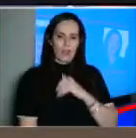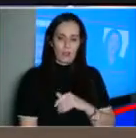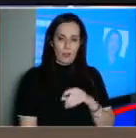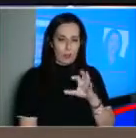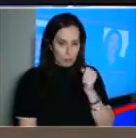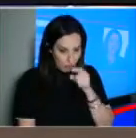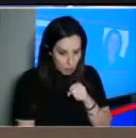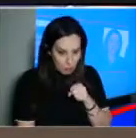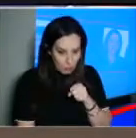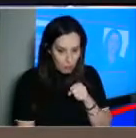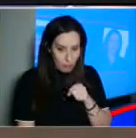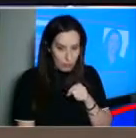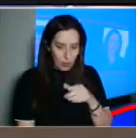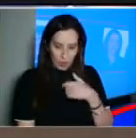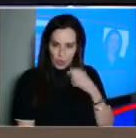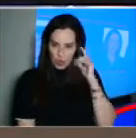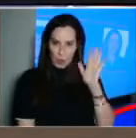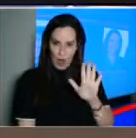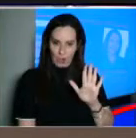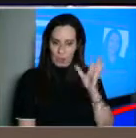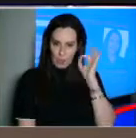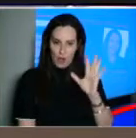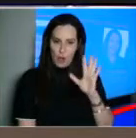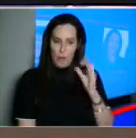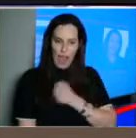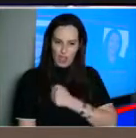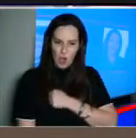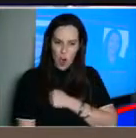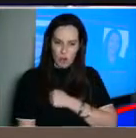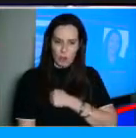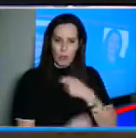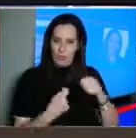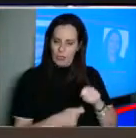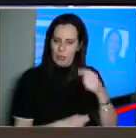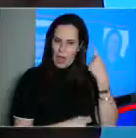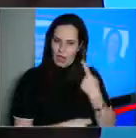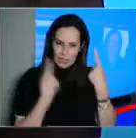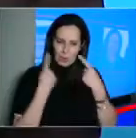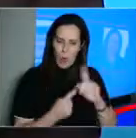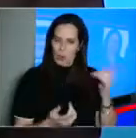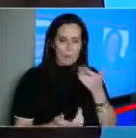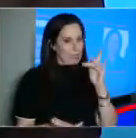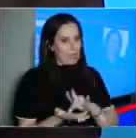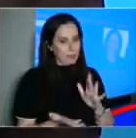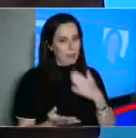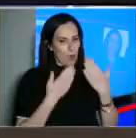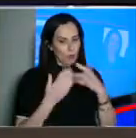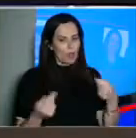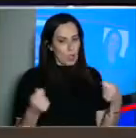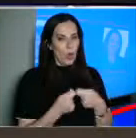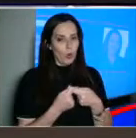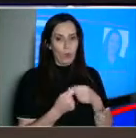האם... אני שומעת לפחות מנשים חרדיות שחברי הכנסת החרדים לא תמיד נמצאים בדיונים